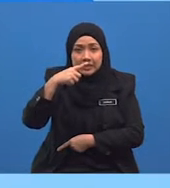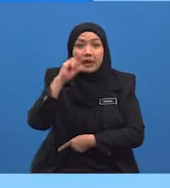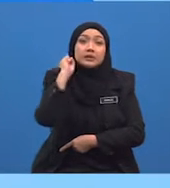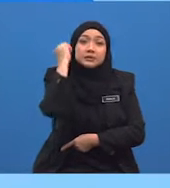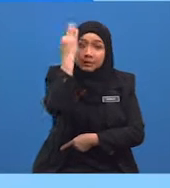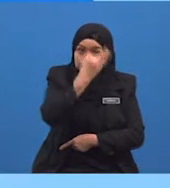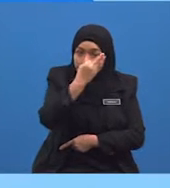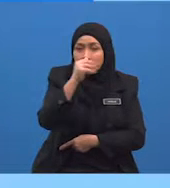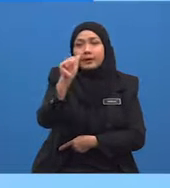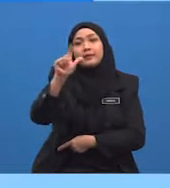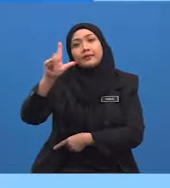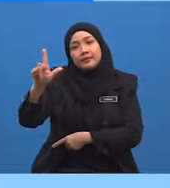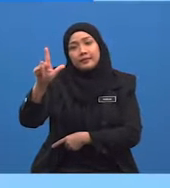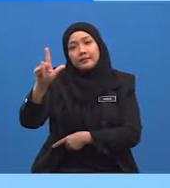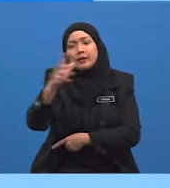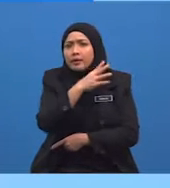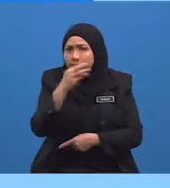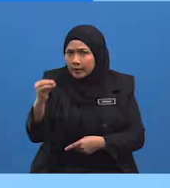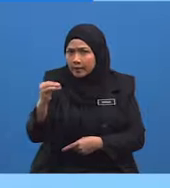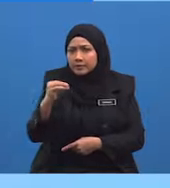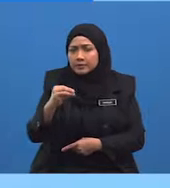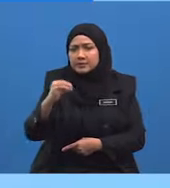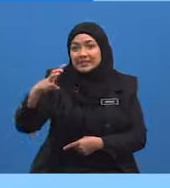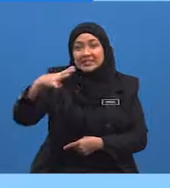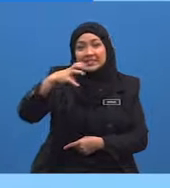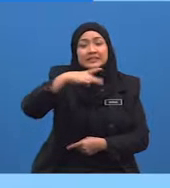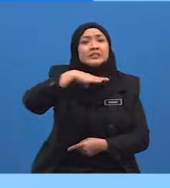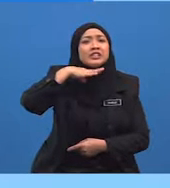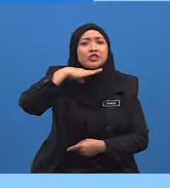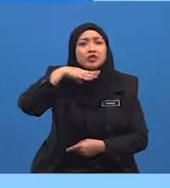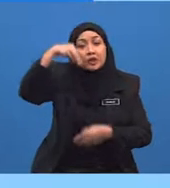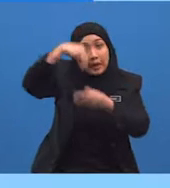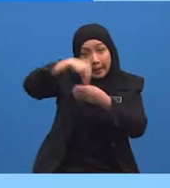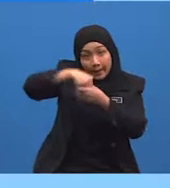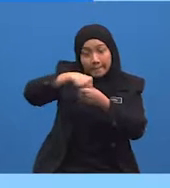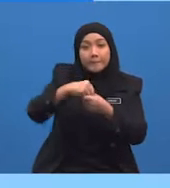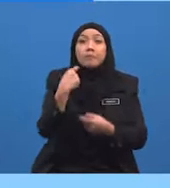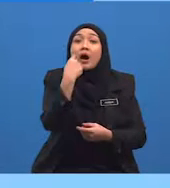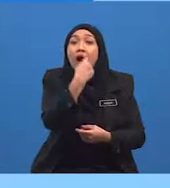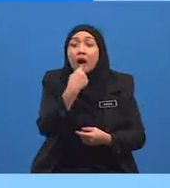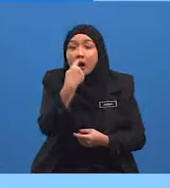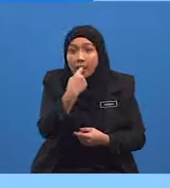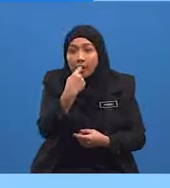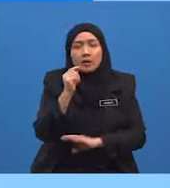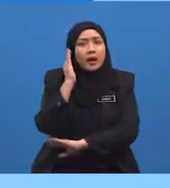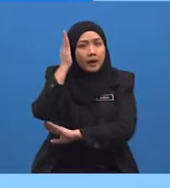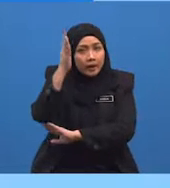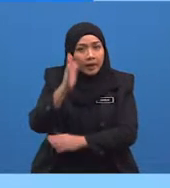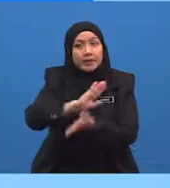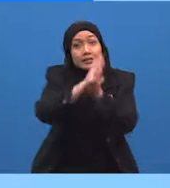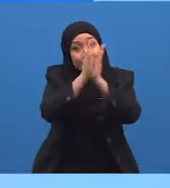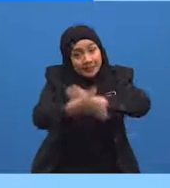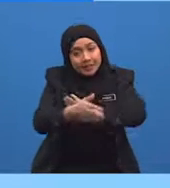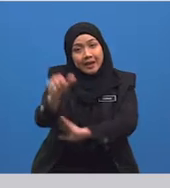alkali. Manakala bakteria yang berada dalam mulut kita akan menghasilkan